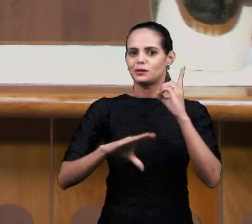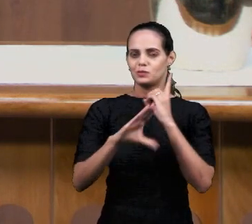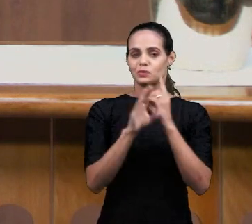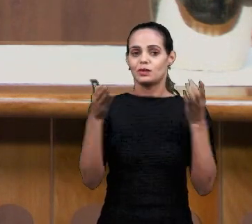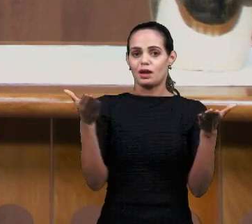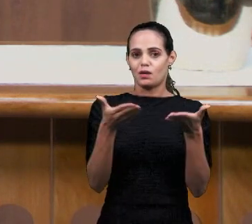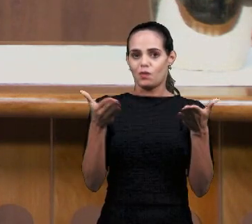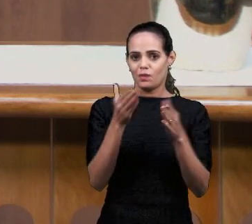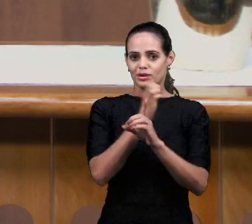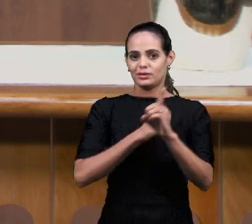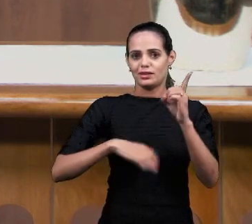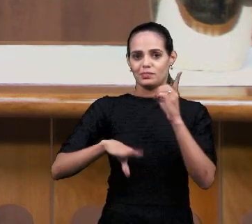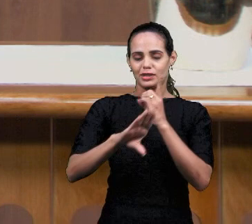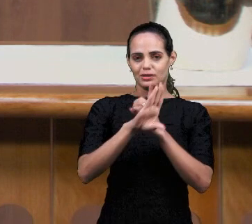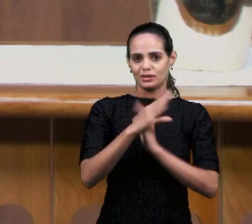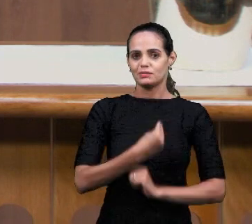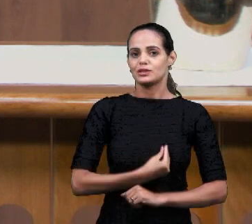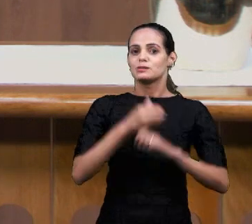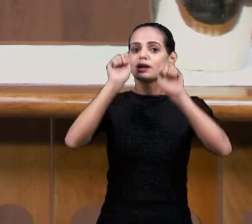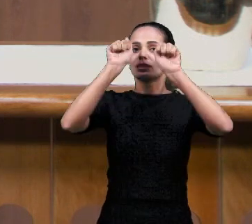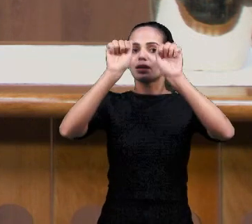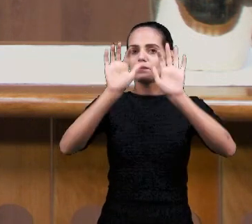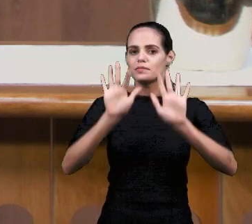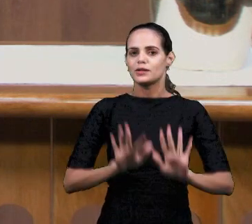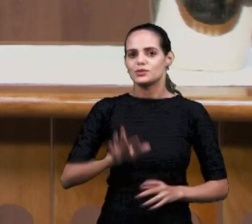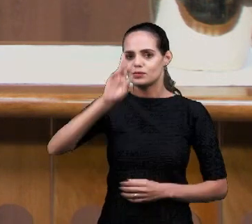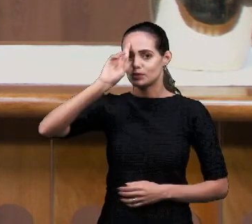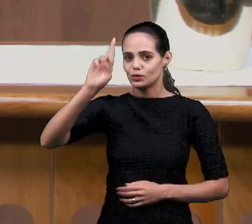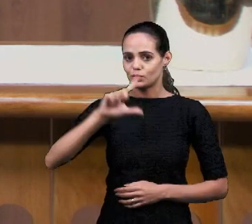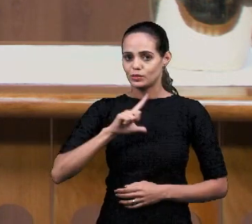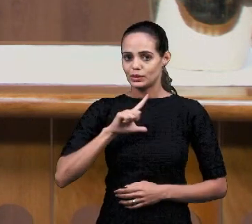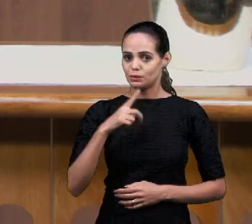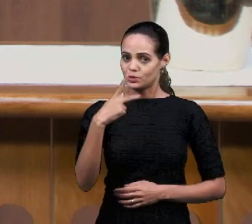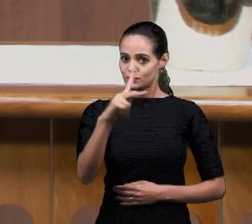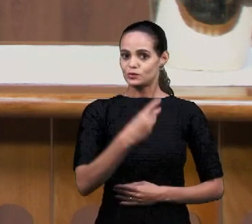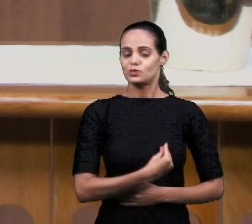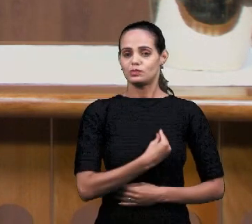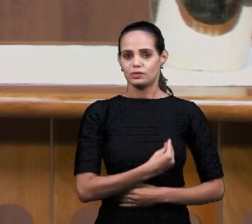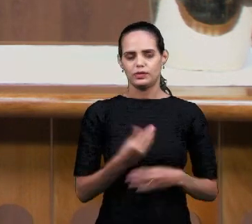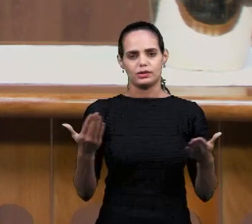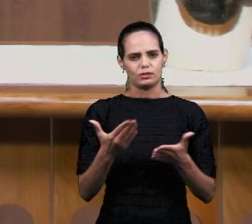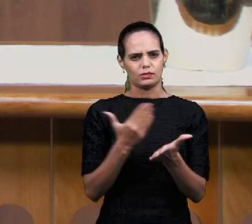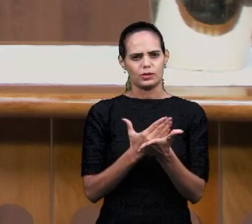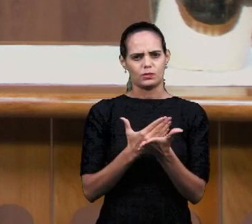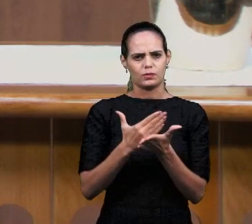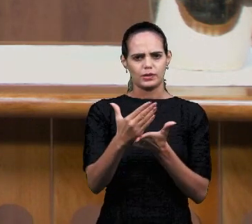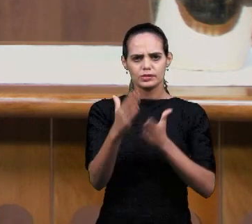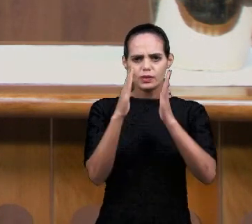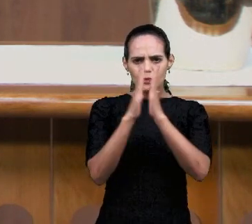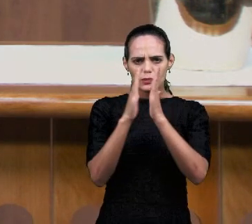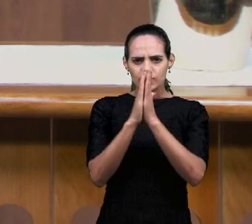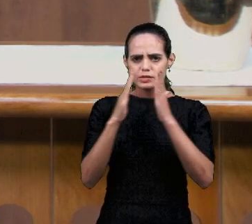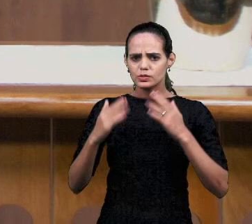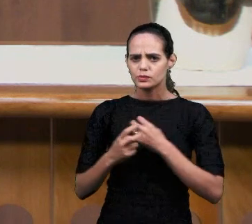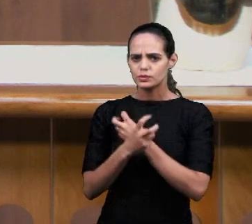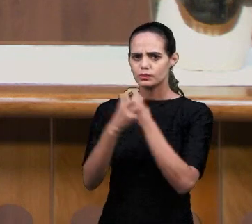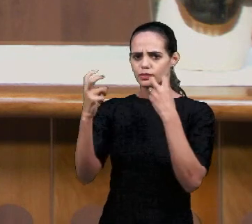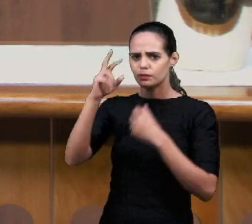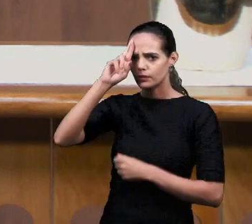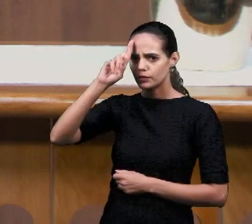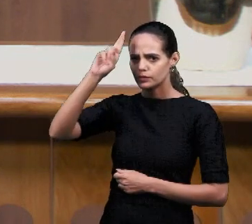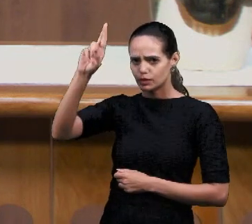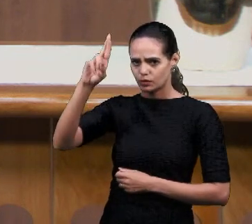Seigneur la bénédiction que le Seigneur a pour vous. Nous allons commencer ce culte par la prière, par le sang du Seigneur